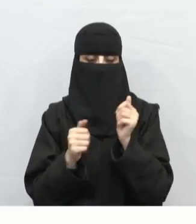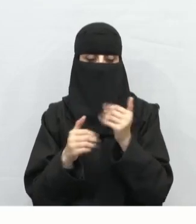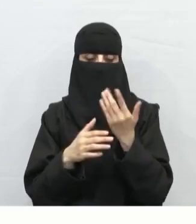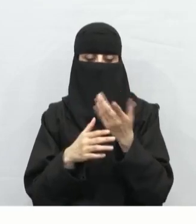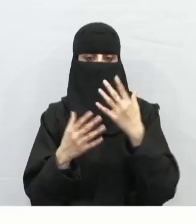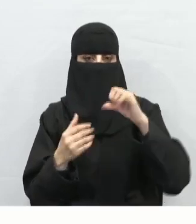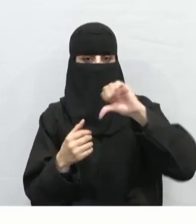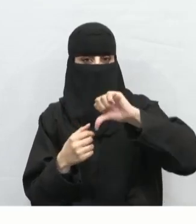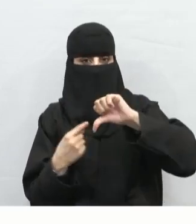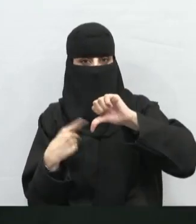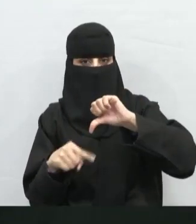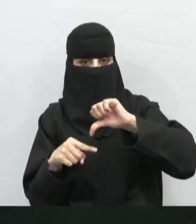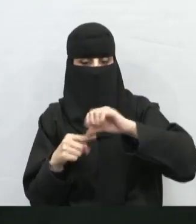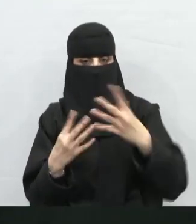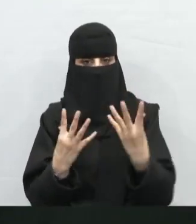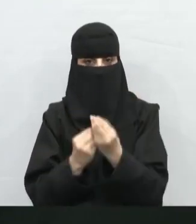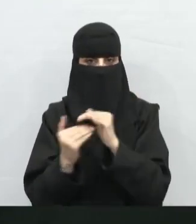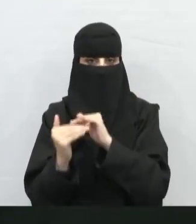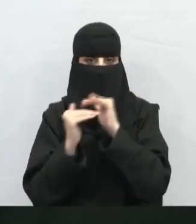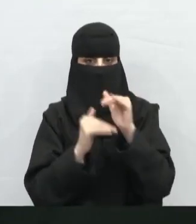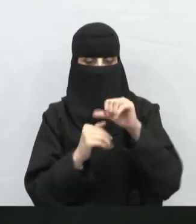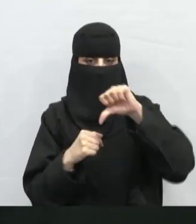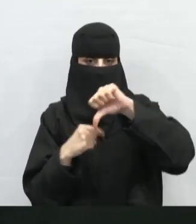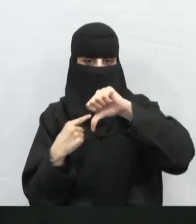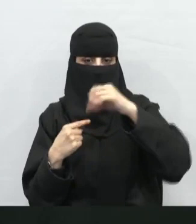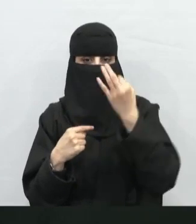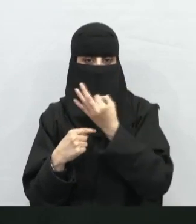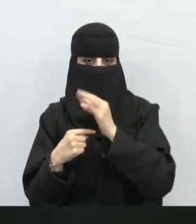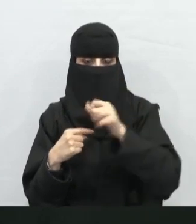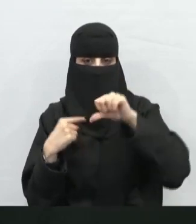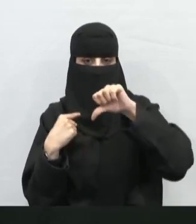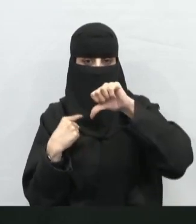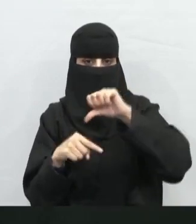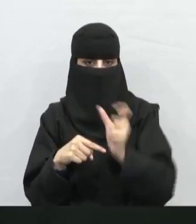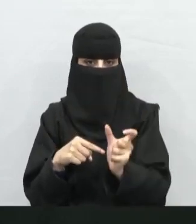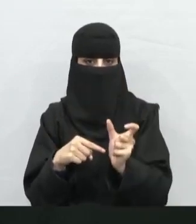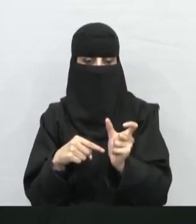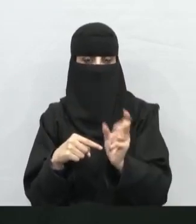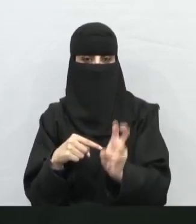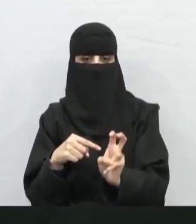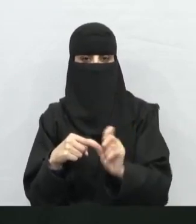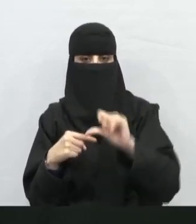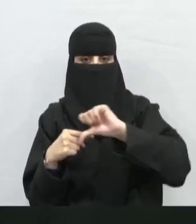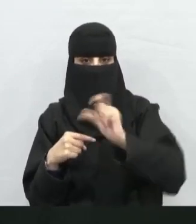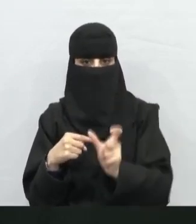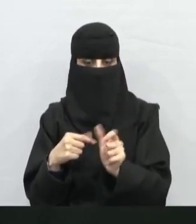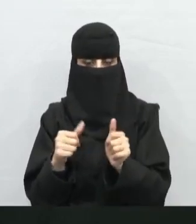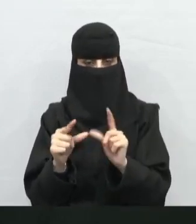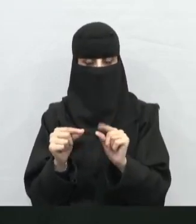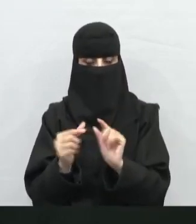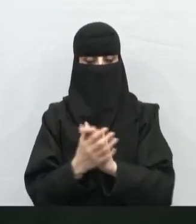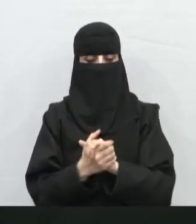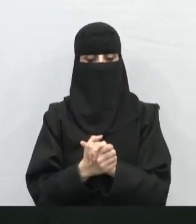ان ان احسنتم وبارك الله فيكم الحرف